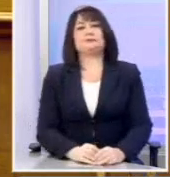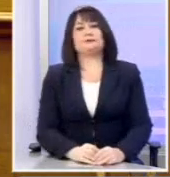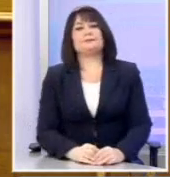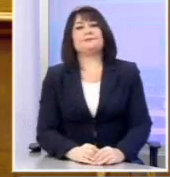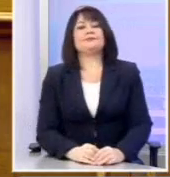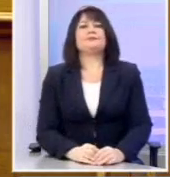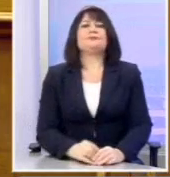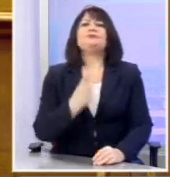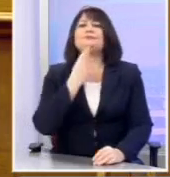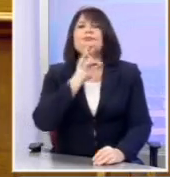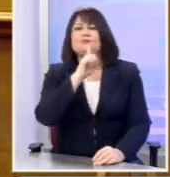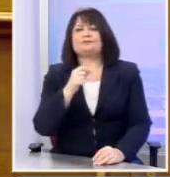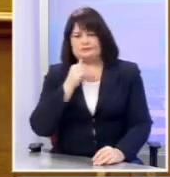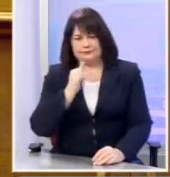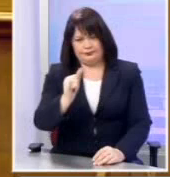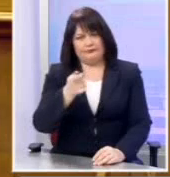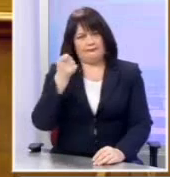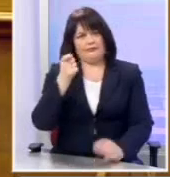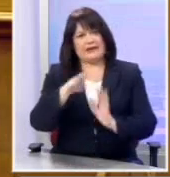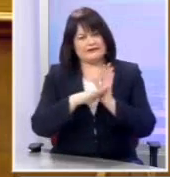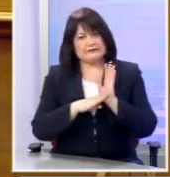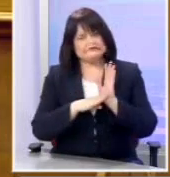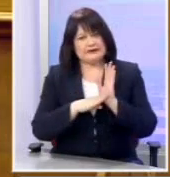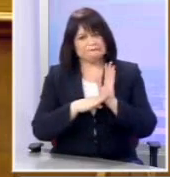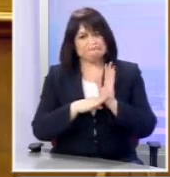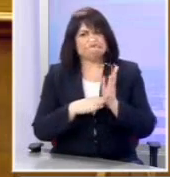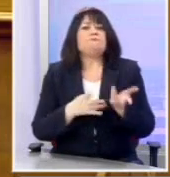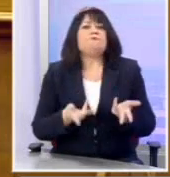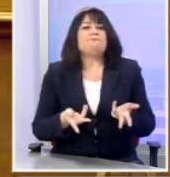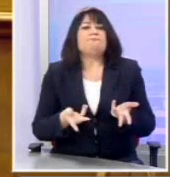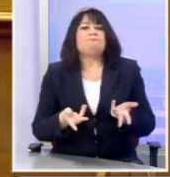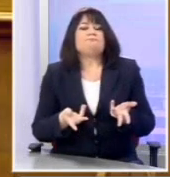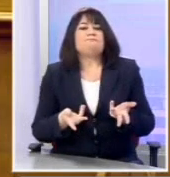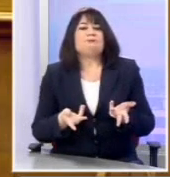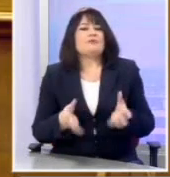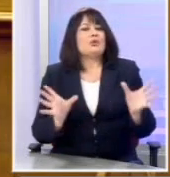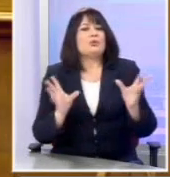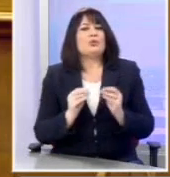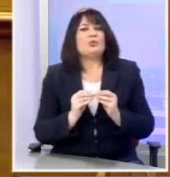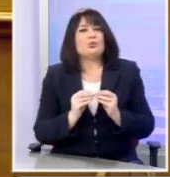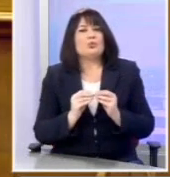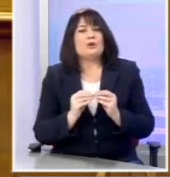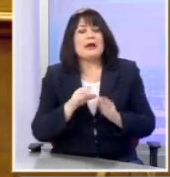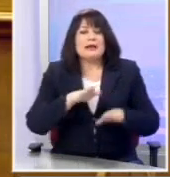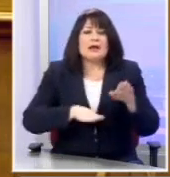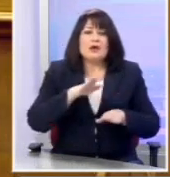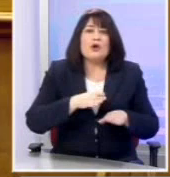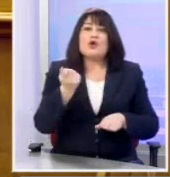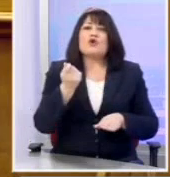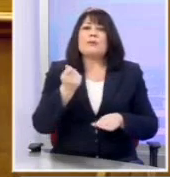Διότι η βιωσιμότητα του ασφαλιστικού συστήματος είναι απόλυτα συναρτημένη με τους ρυθμούς ανάπτυξης